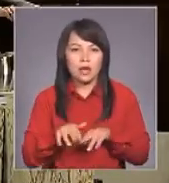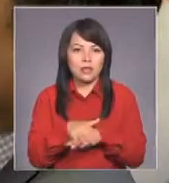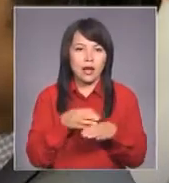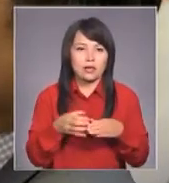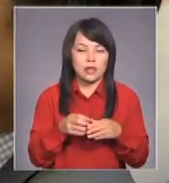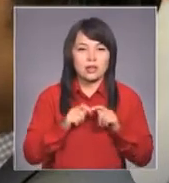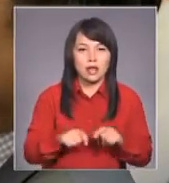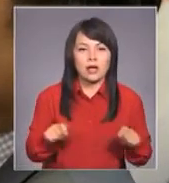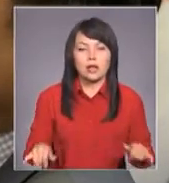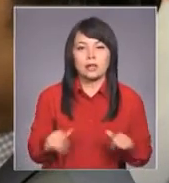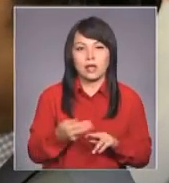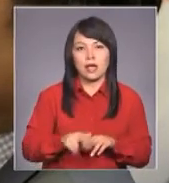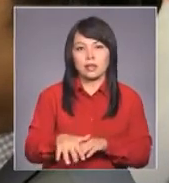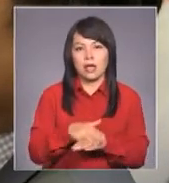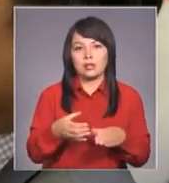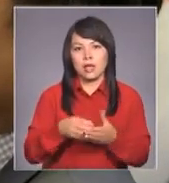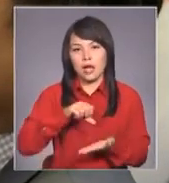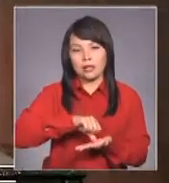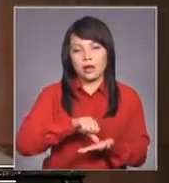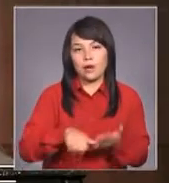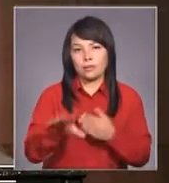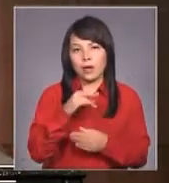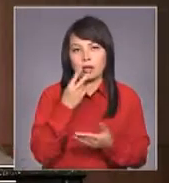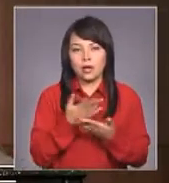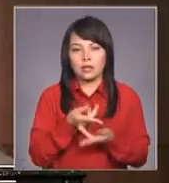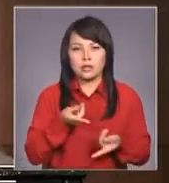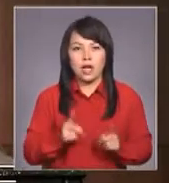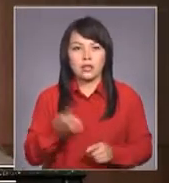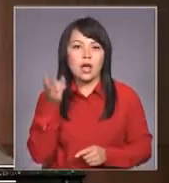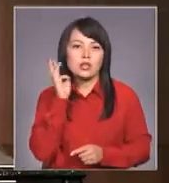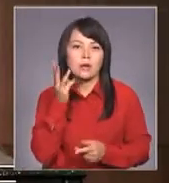мен қажырлы дипломатияның нәтижесі деп атады.